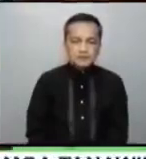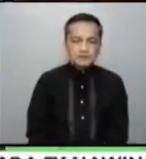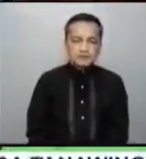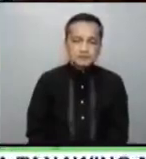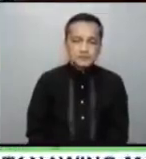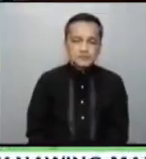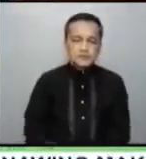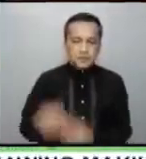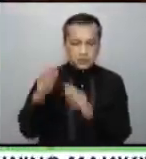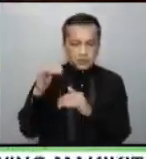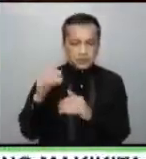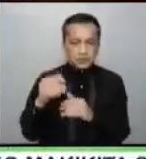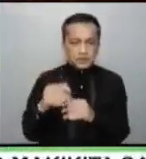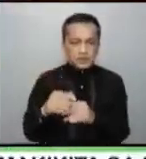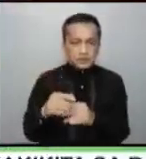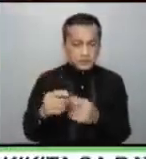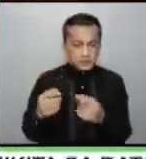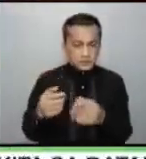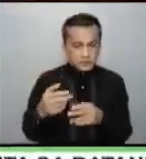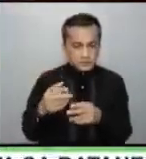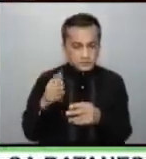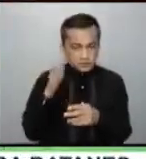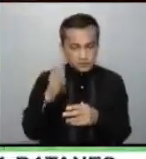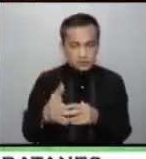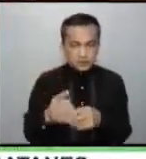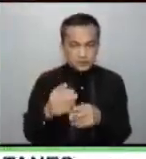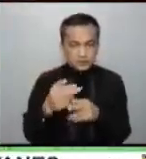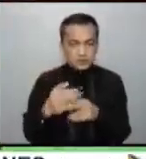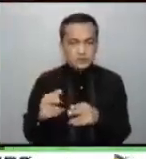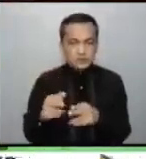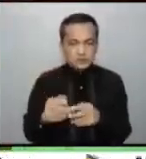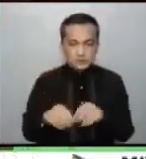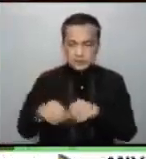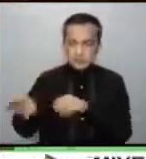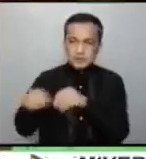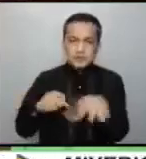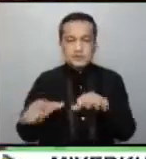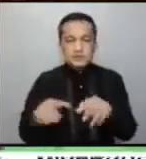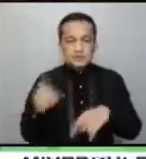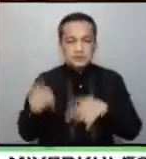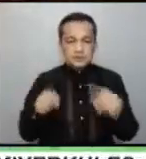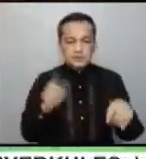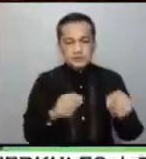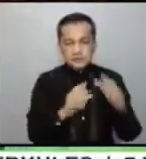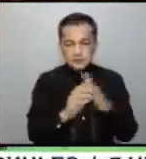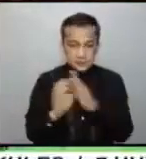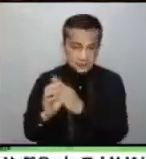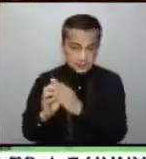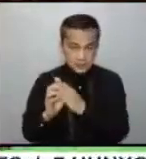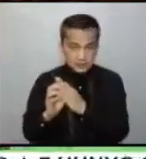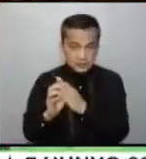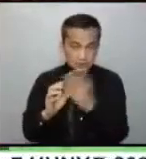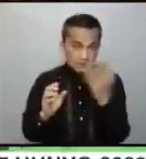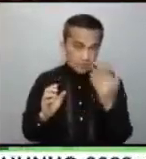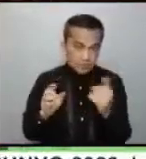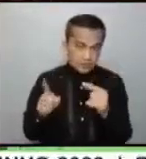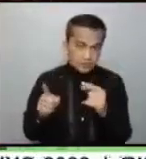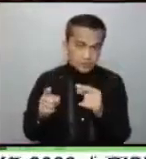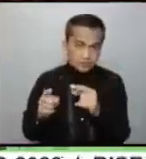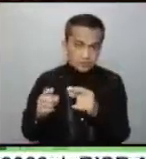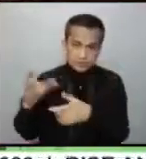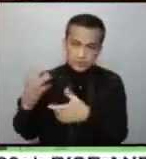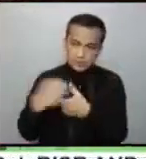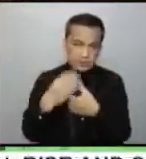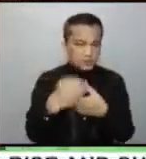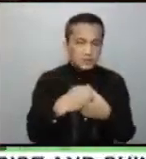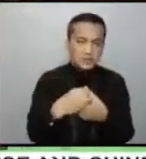days, ma-launch pa natin ito sa iba't ibang syudad para po magkaroon ng involvement ng community sa